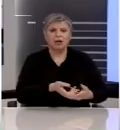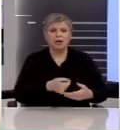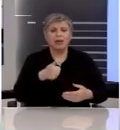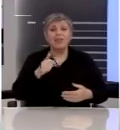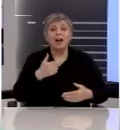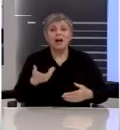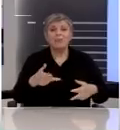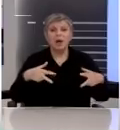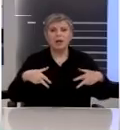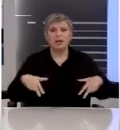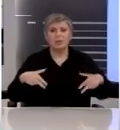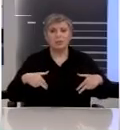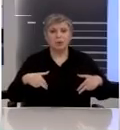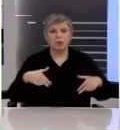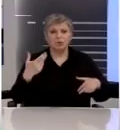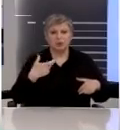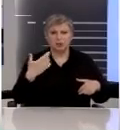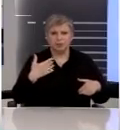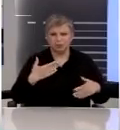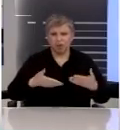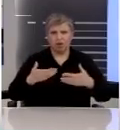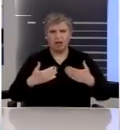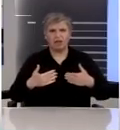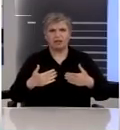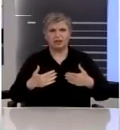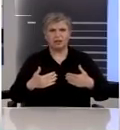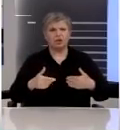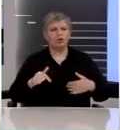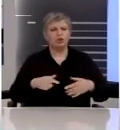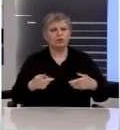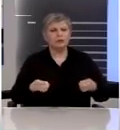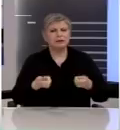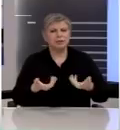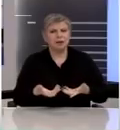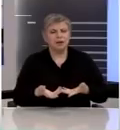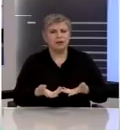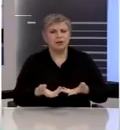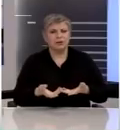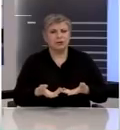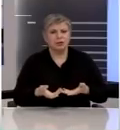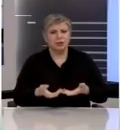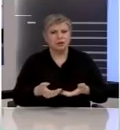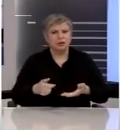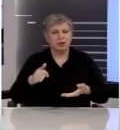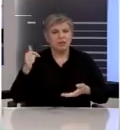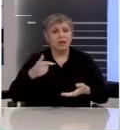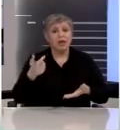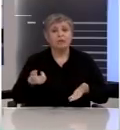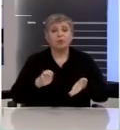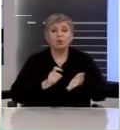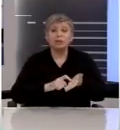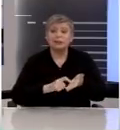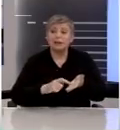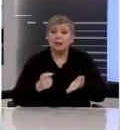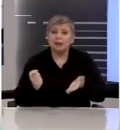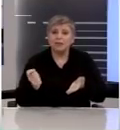Καμένος, να του πείτε τι κάνεις. Έχεις κάποιον που σου λέει θα αγοράσω ακριβότερα και επειδή ακούσε ένα τηλεγράφημα ότι κάποιος